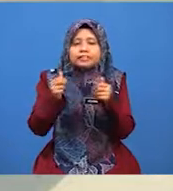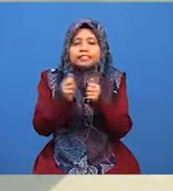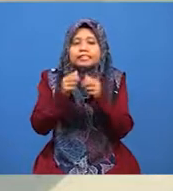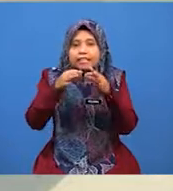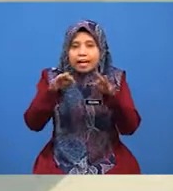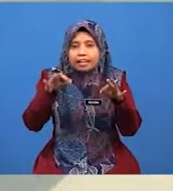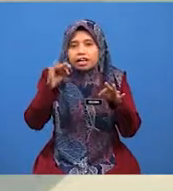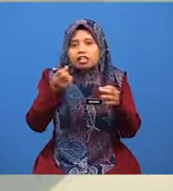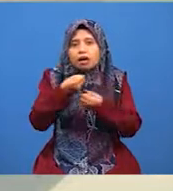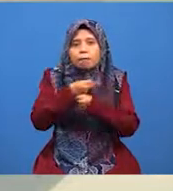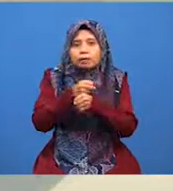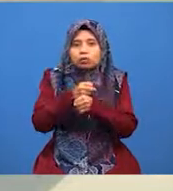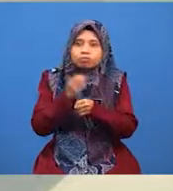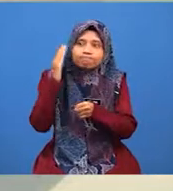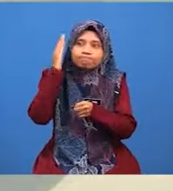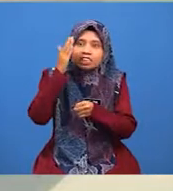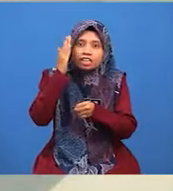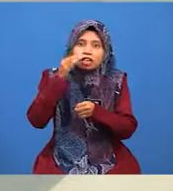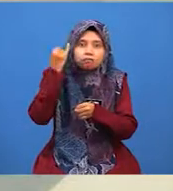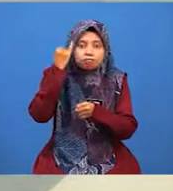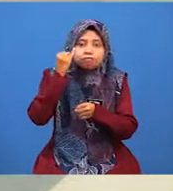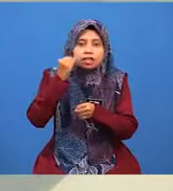ayat yang berbentuk cadangan.